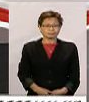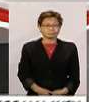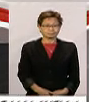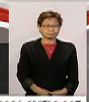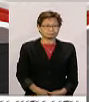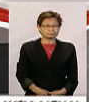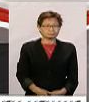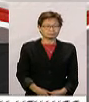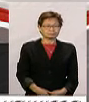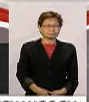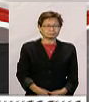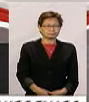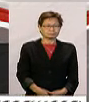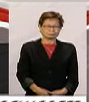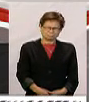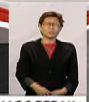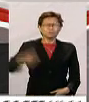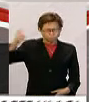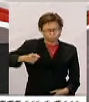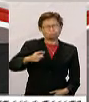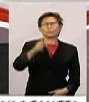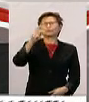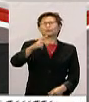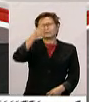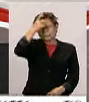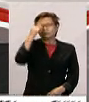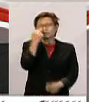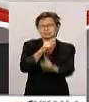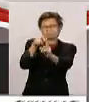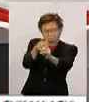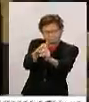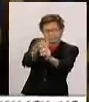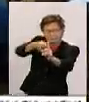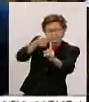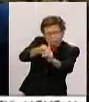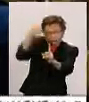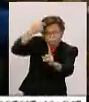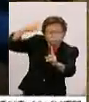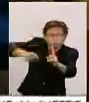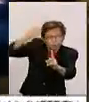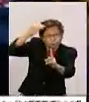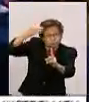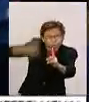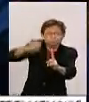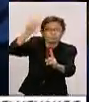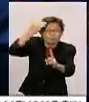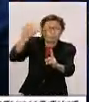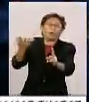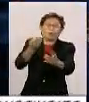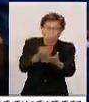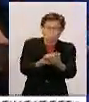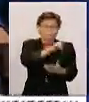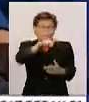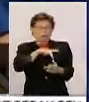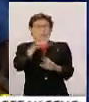Yeah, he should be. He should know where the money is. Money belonging to the government is not just